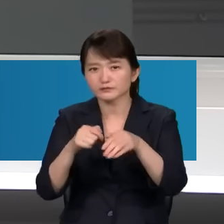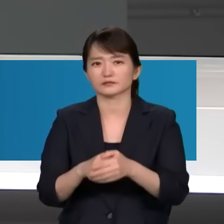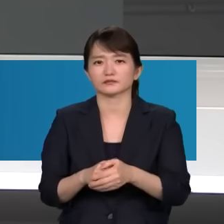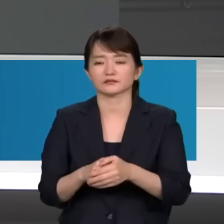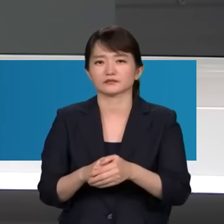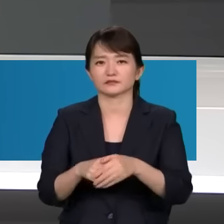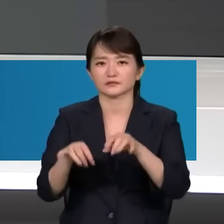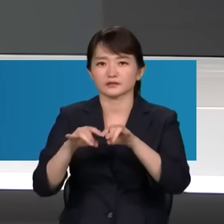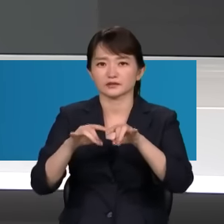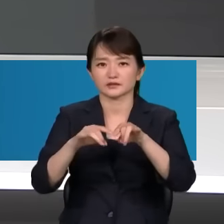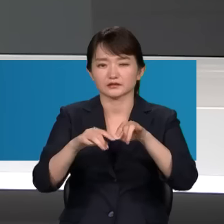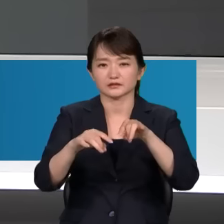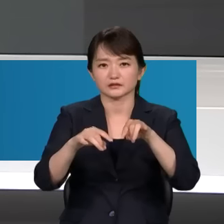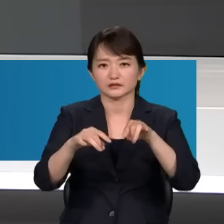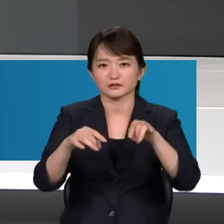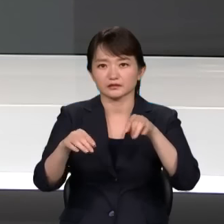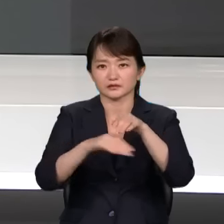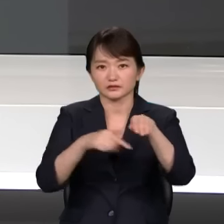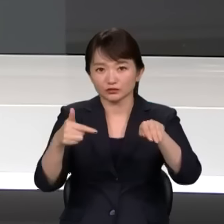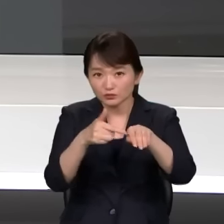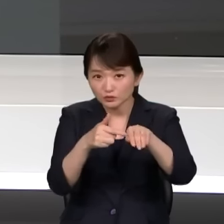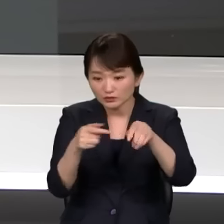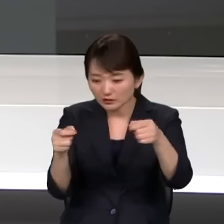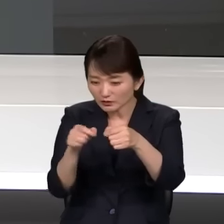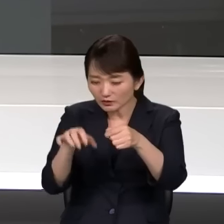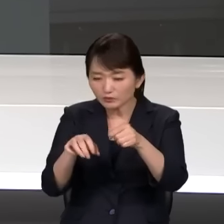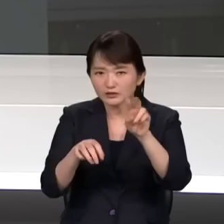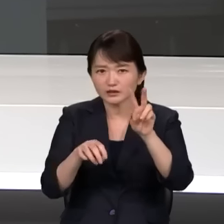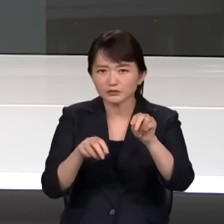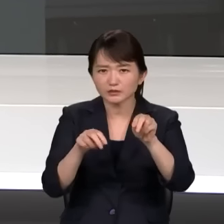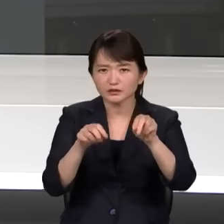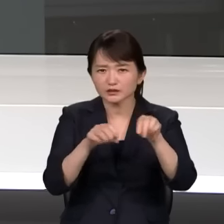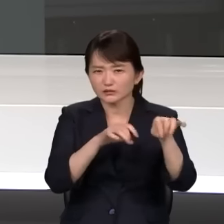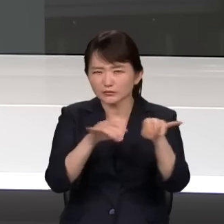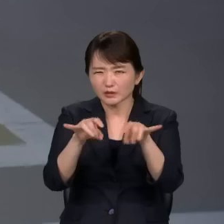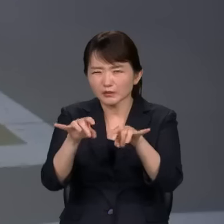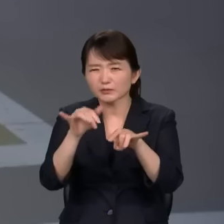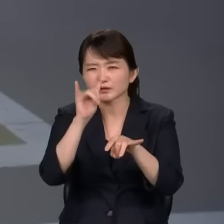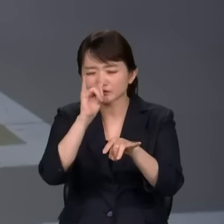볼트 고압 전류가 흐르는 아파트도 있는데 공다솜 기자가 취재했습니다.